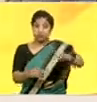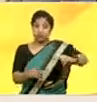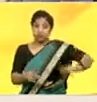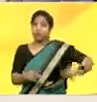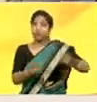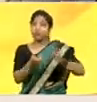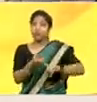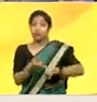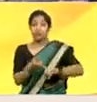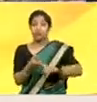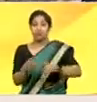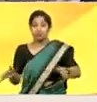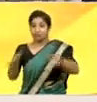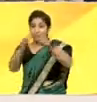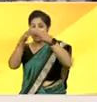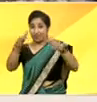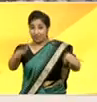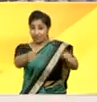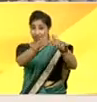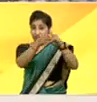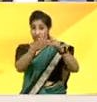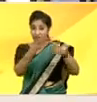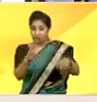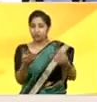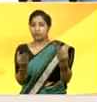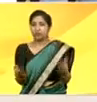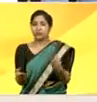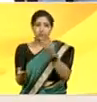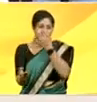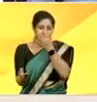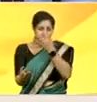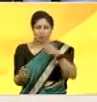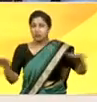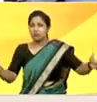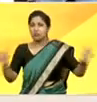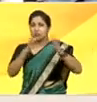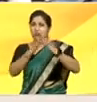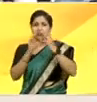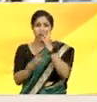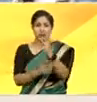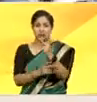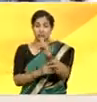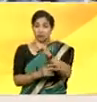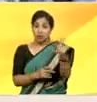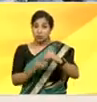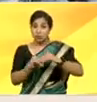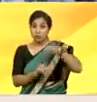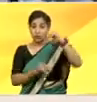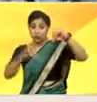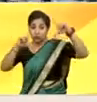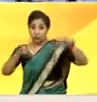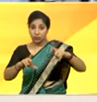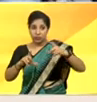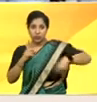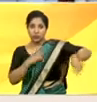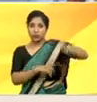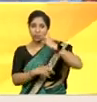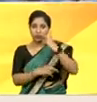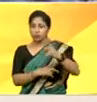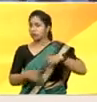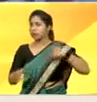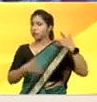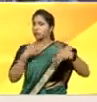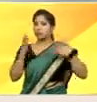के सामने योग करते लाखों लोगों की तस्वीरें बहुत लोकप्रिय